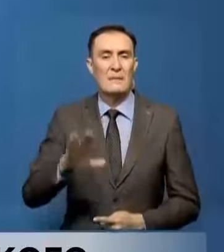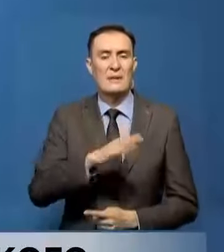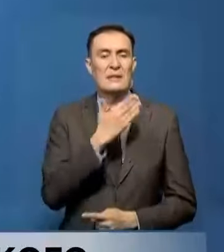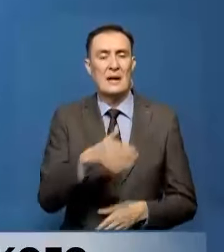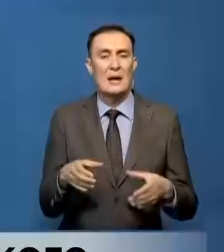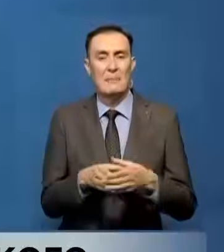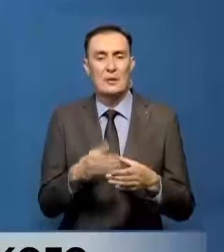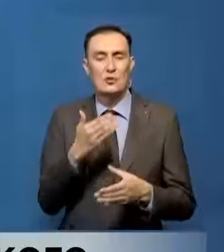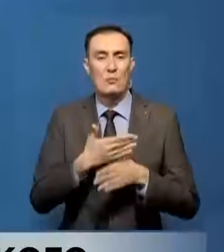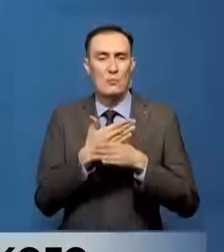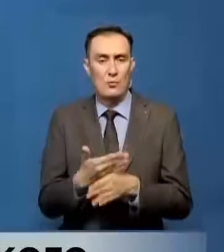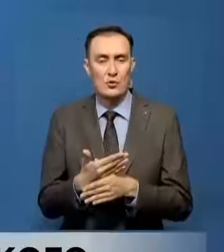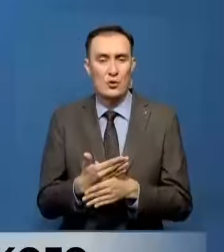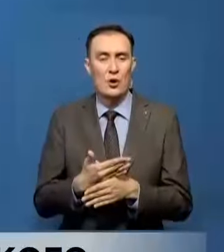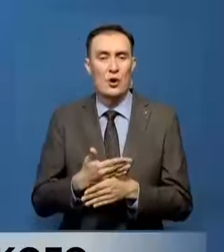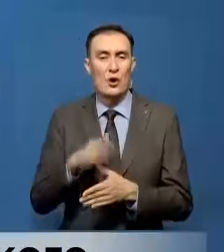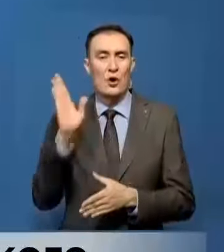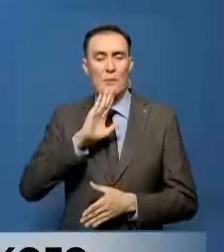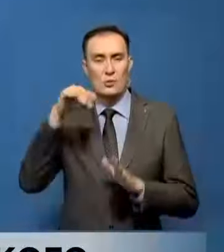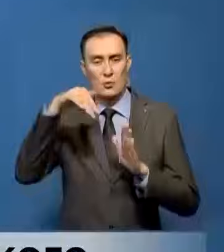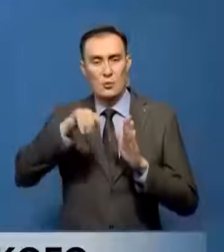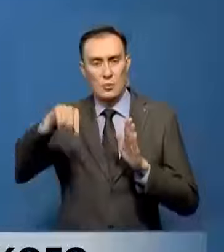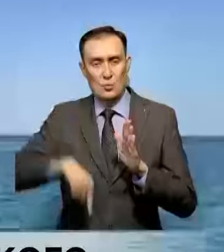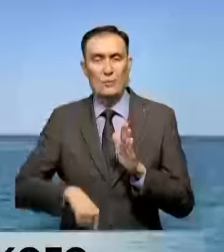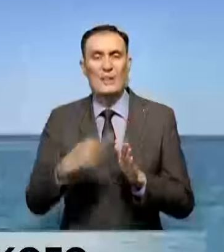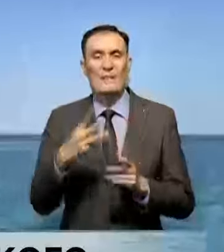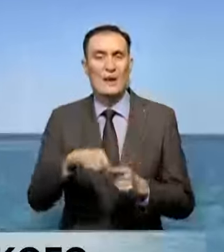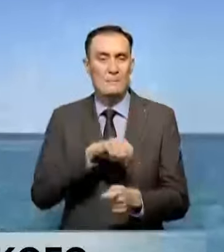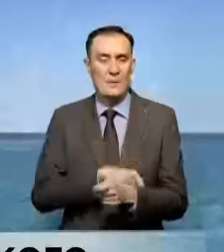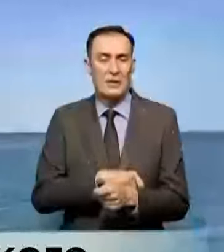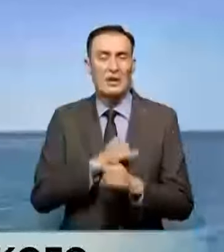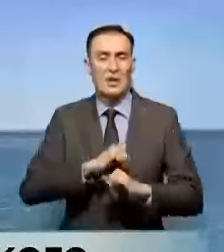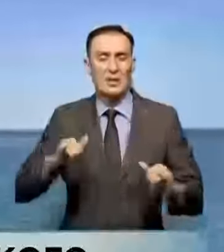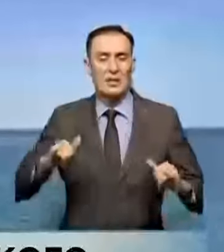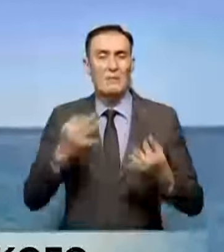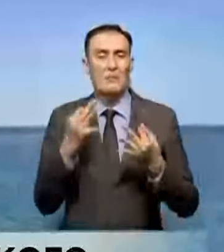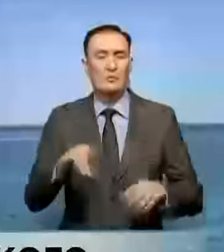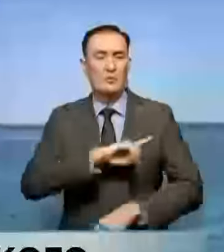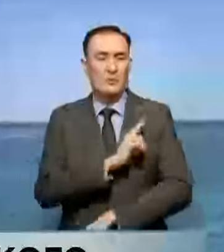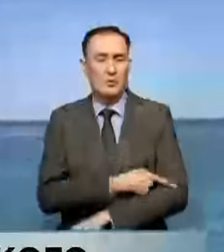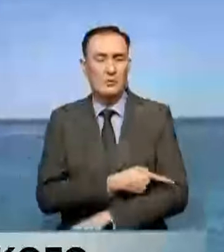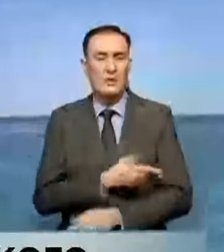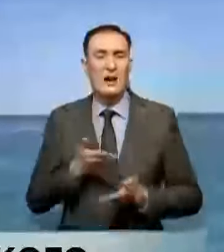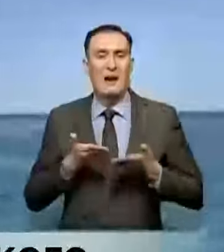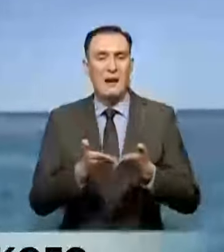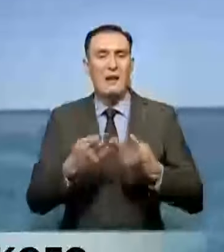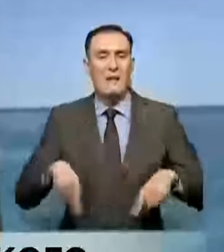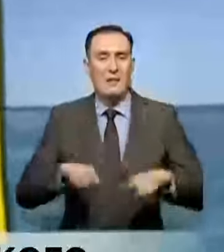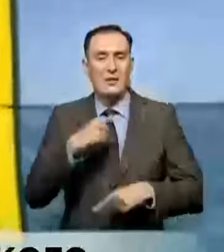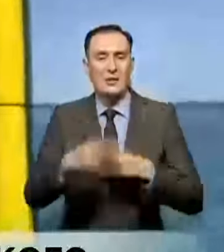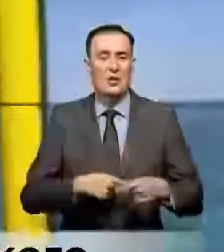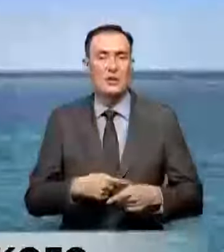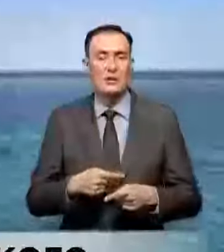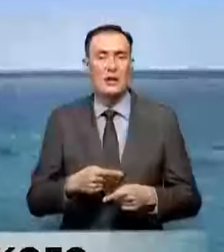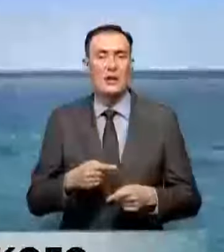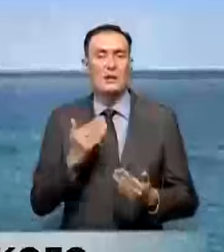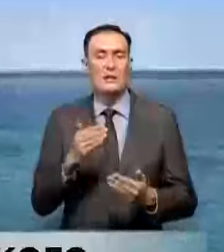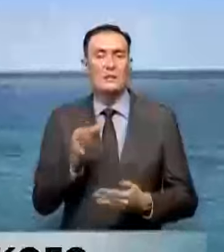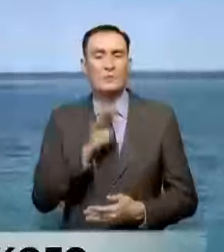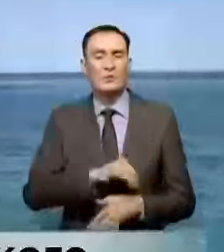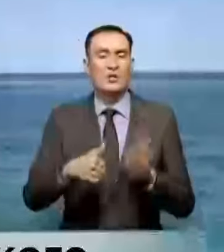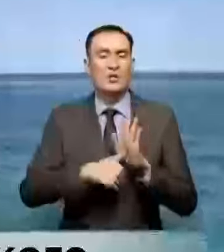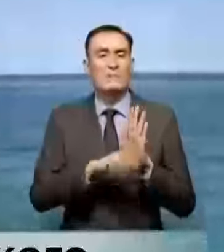компании. С ее помощью морское дно углубят на 2 метра. Это расширит пропускную способность гавани. Сейчас через морскую гавань